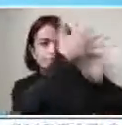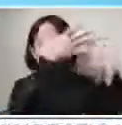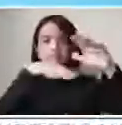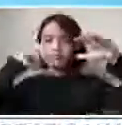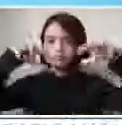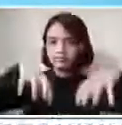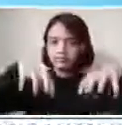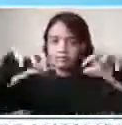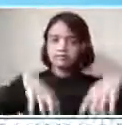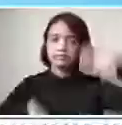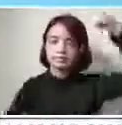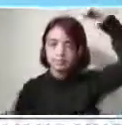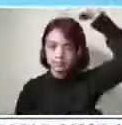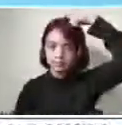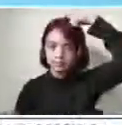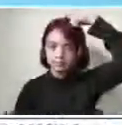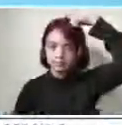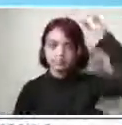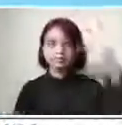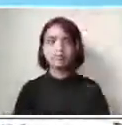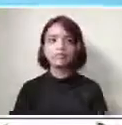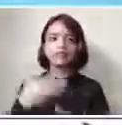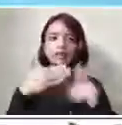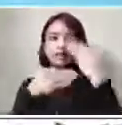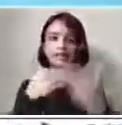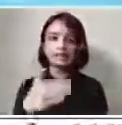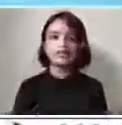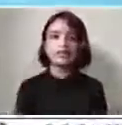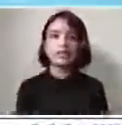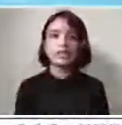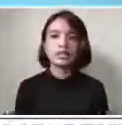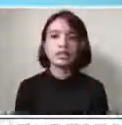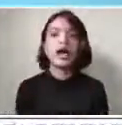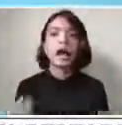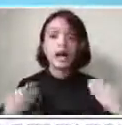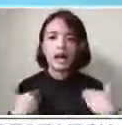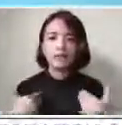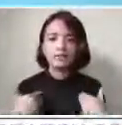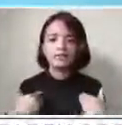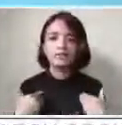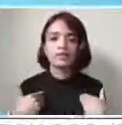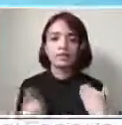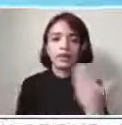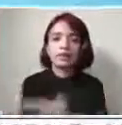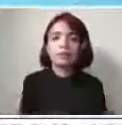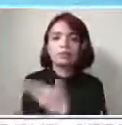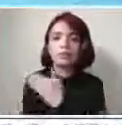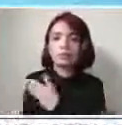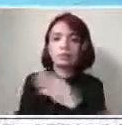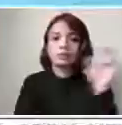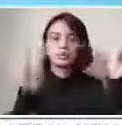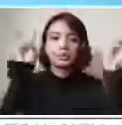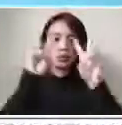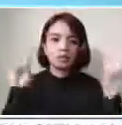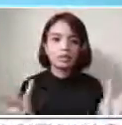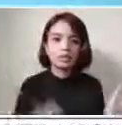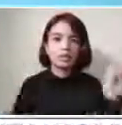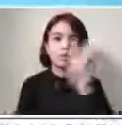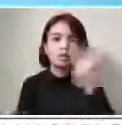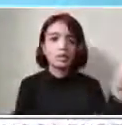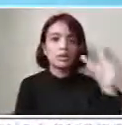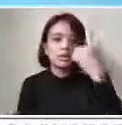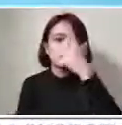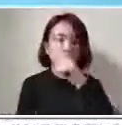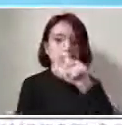and thunderstorms naman ang aasahan. Dala pa rin ng trough o yung cloud extension ng LPA sa Central at